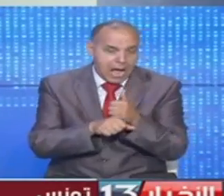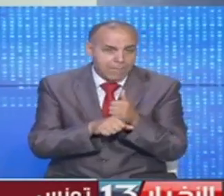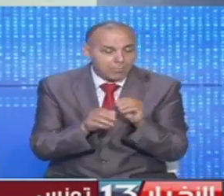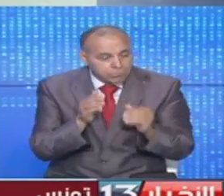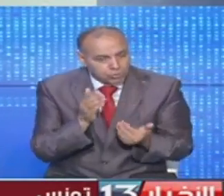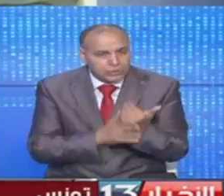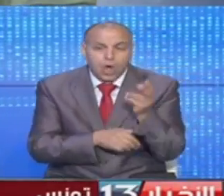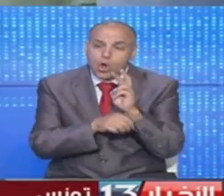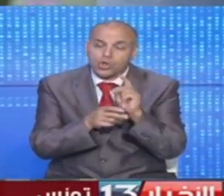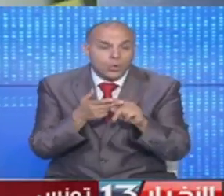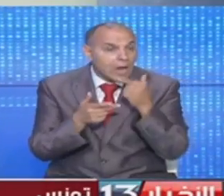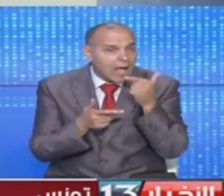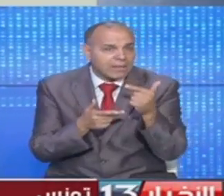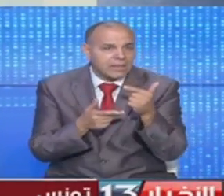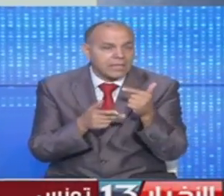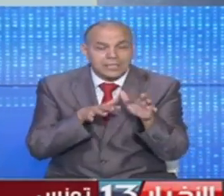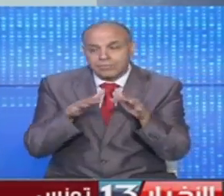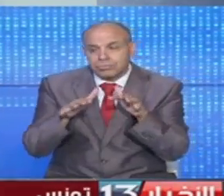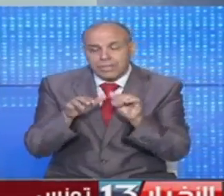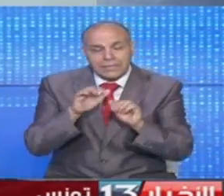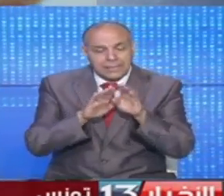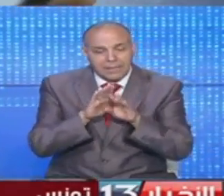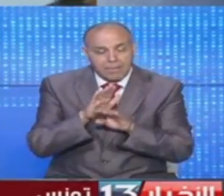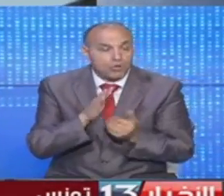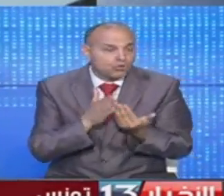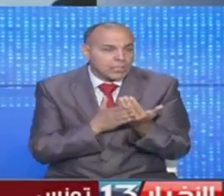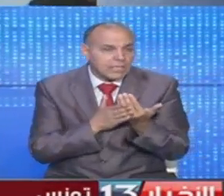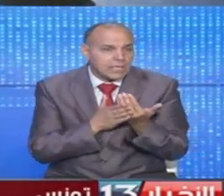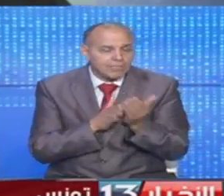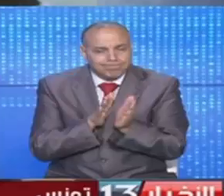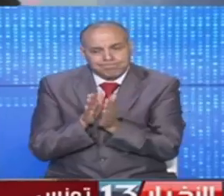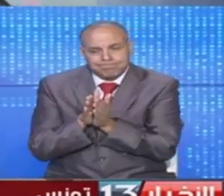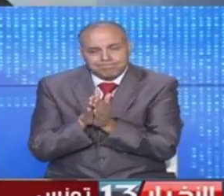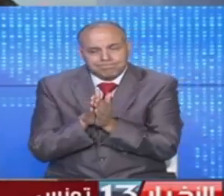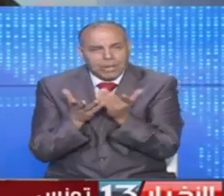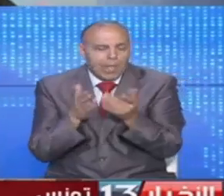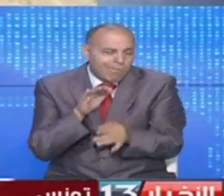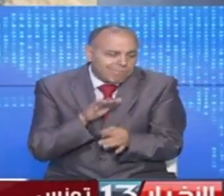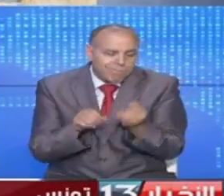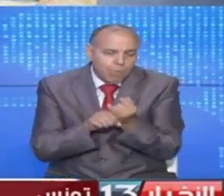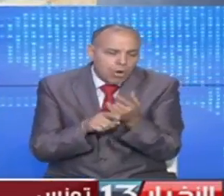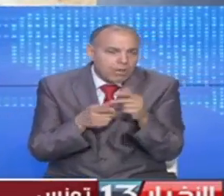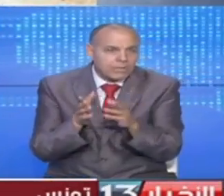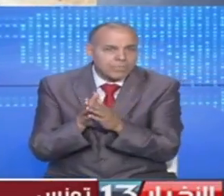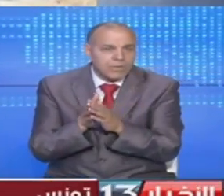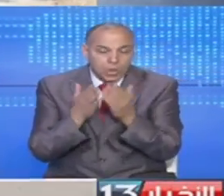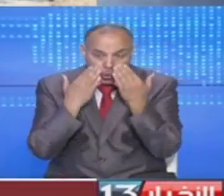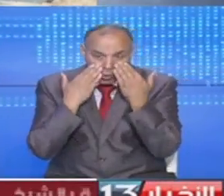تشديداً للمراقبة واعتماداً لإجراءات تنظيمية جديدة تجنباً لأي حالات غش. خذينا ما